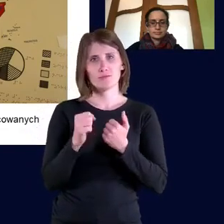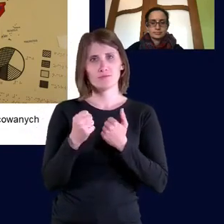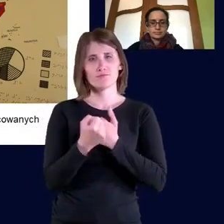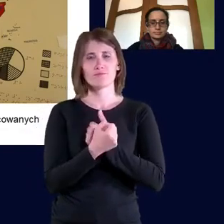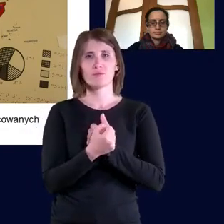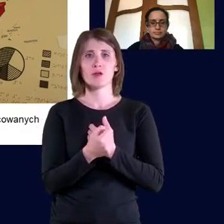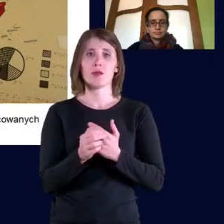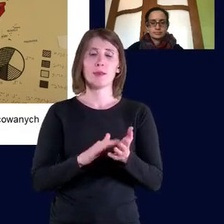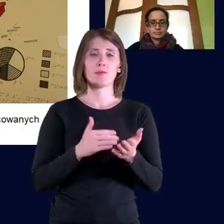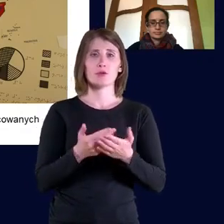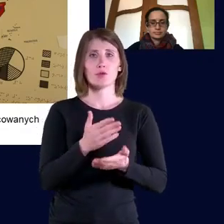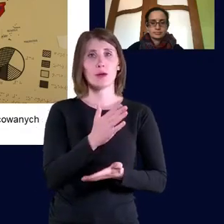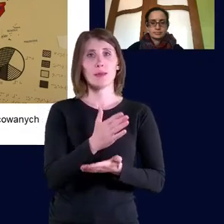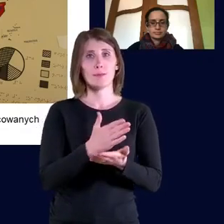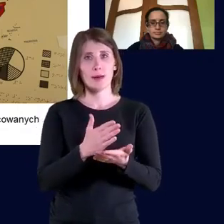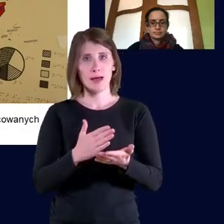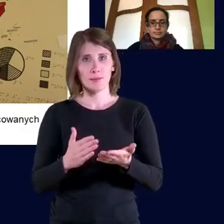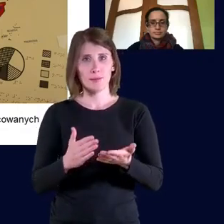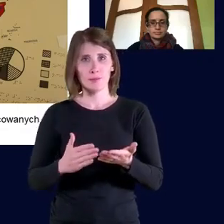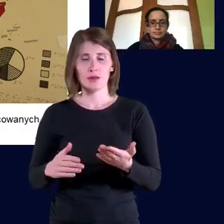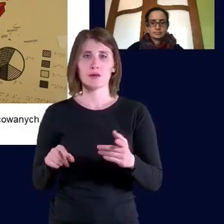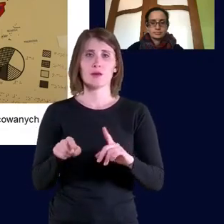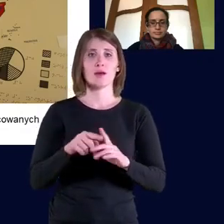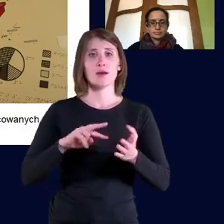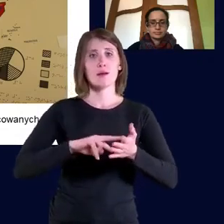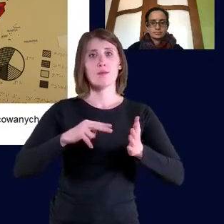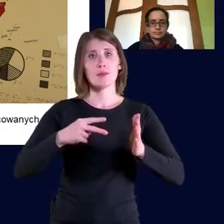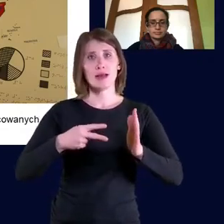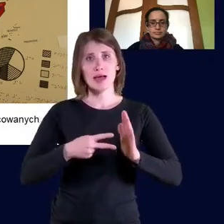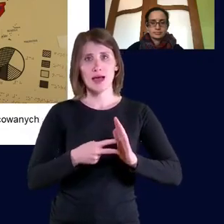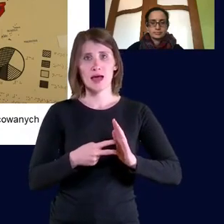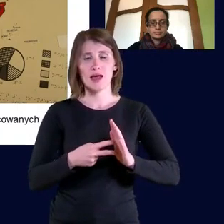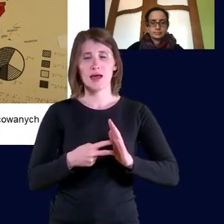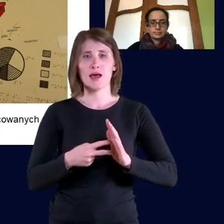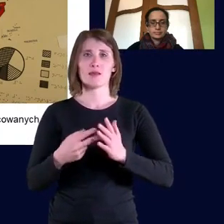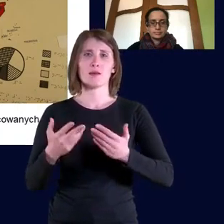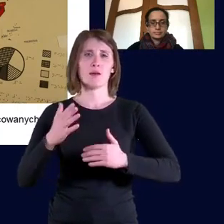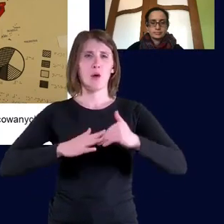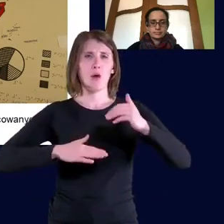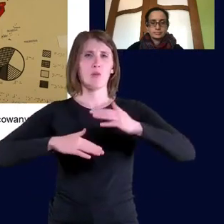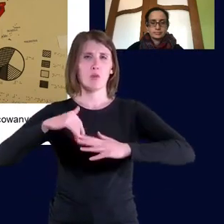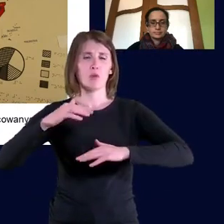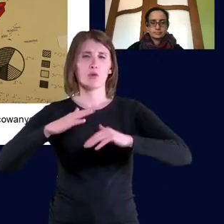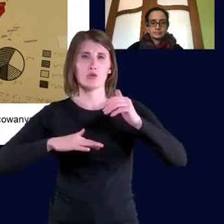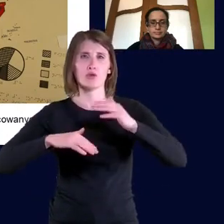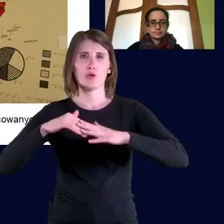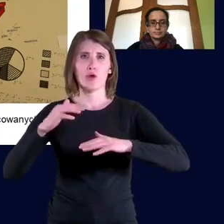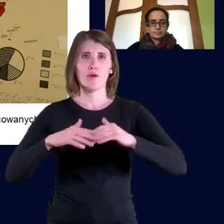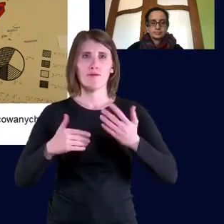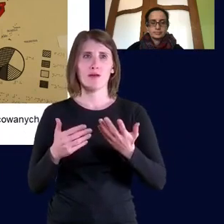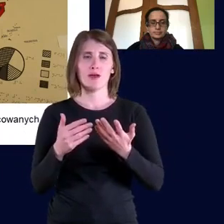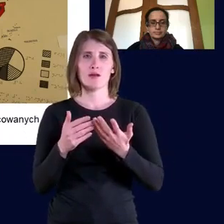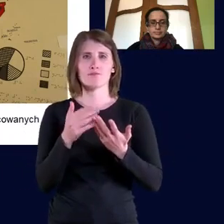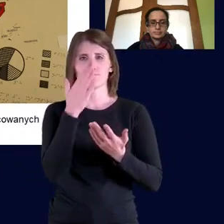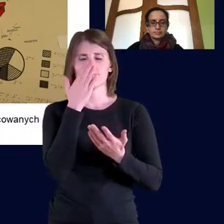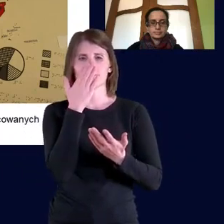wszystkim mapy ale też plany budowy różnych owadów